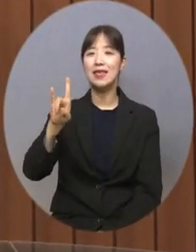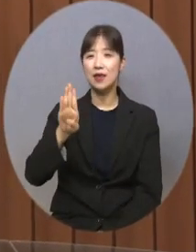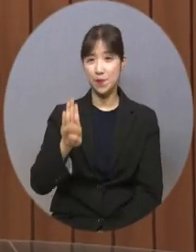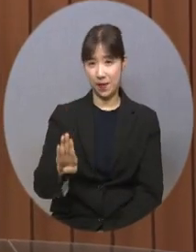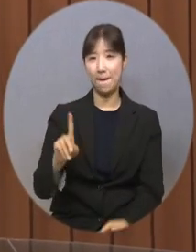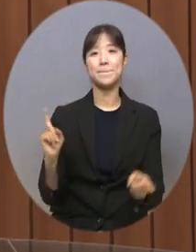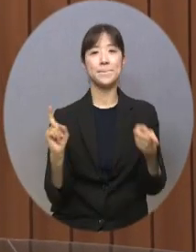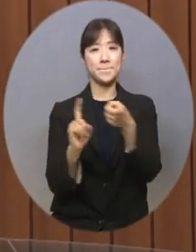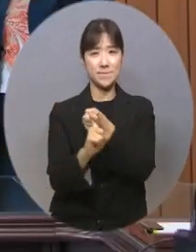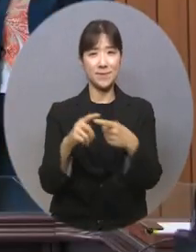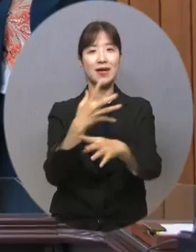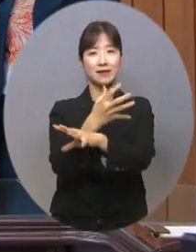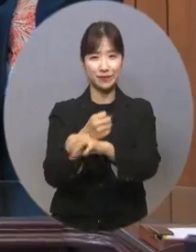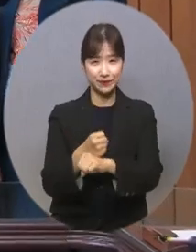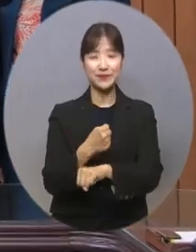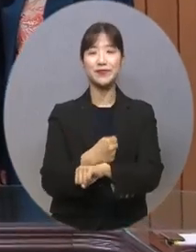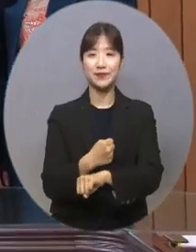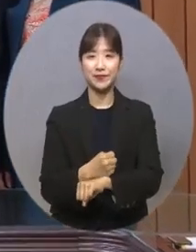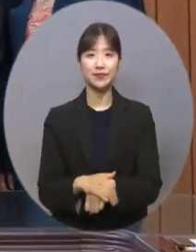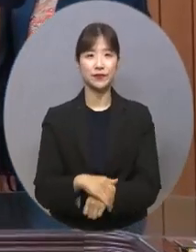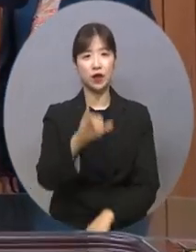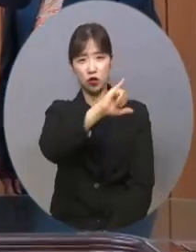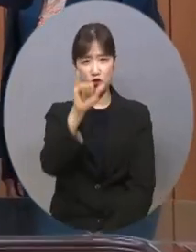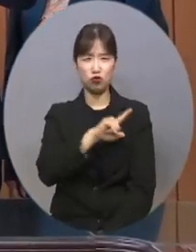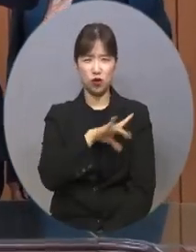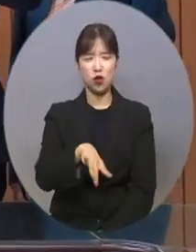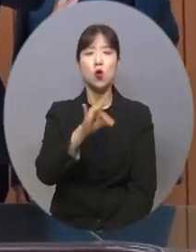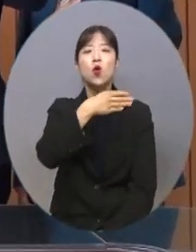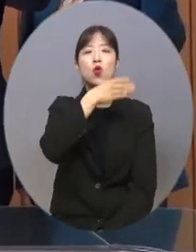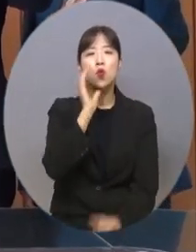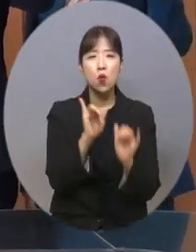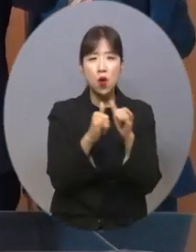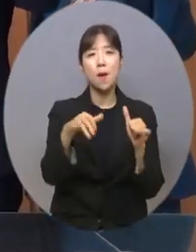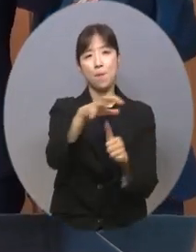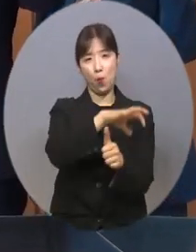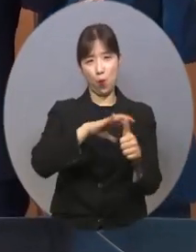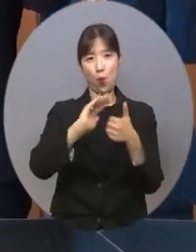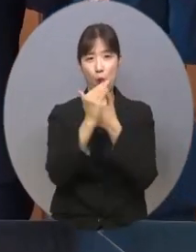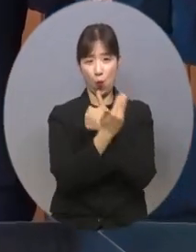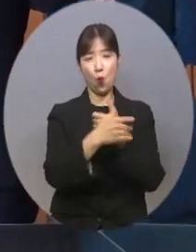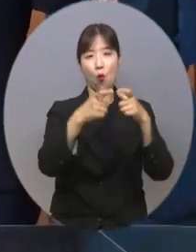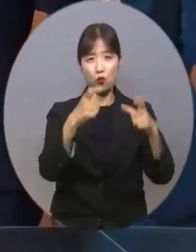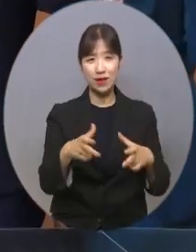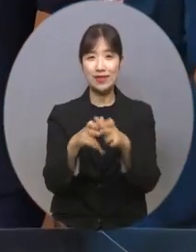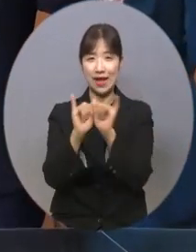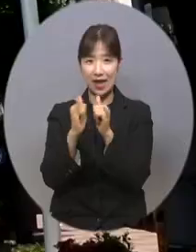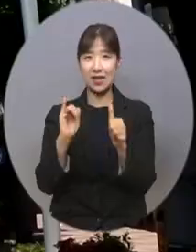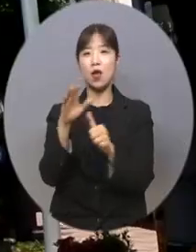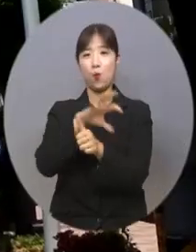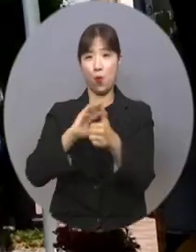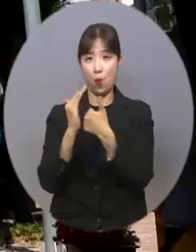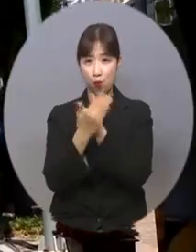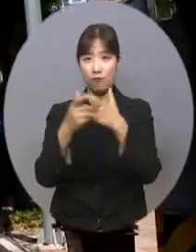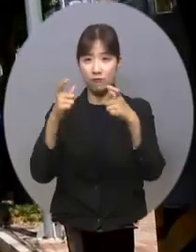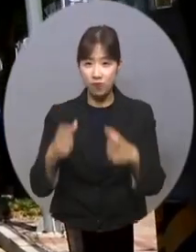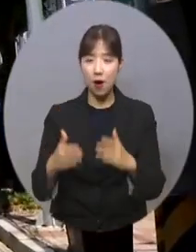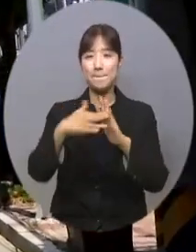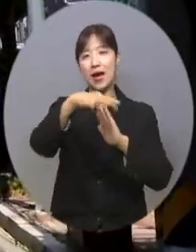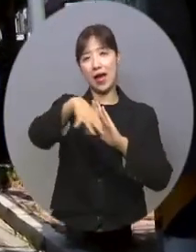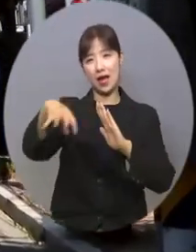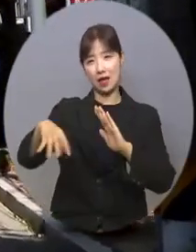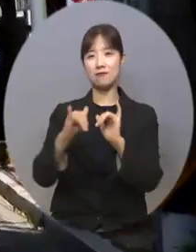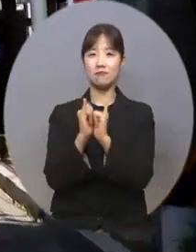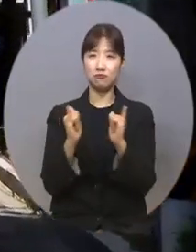협약을 체결했습니다. 전국 최초로 노인 보호구역과 장애인 보호구역, 마을 주민 보호구역 세